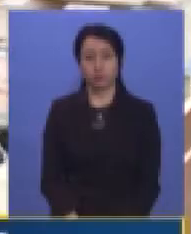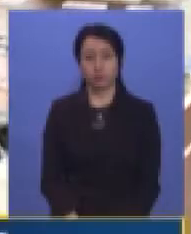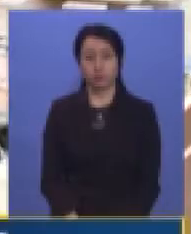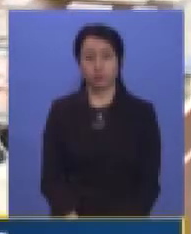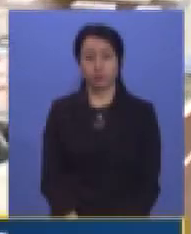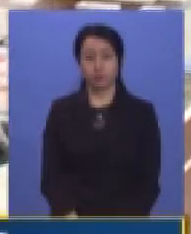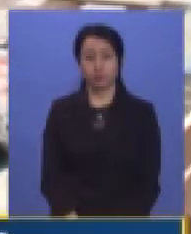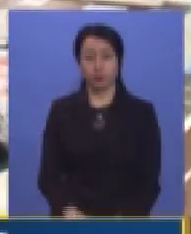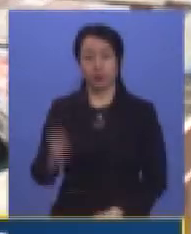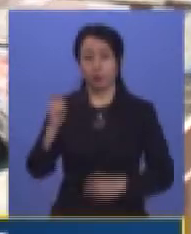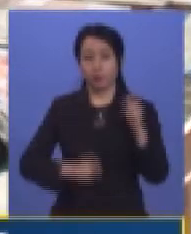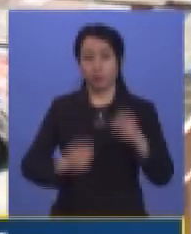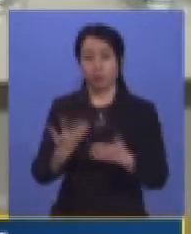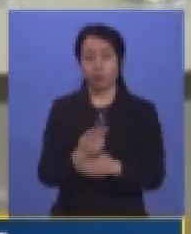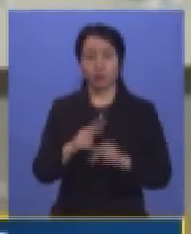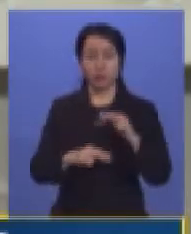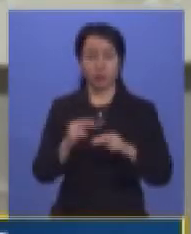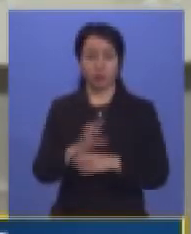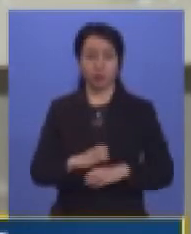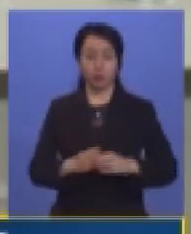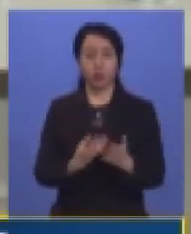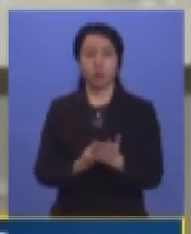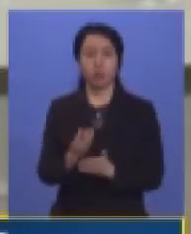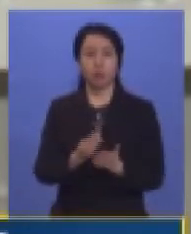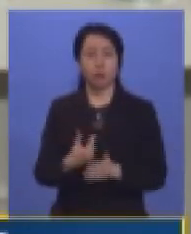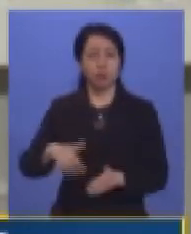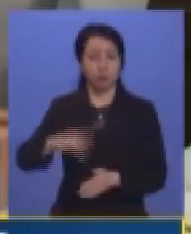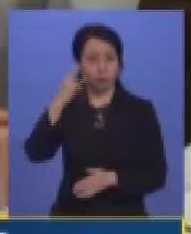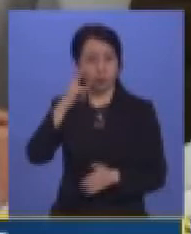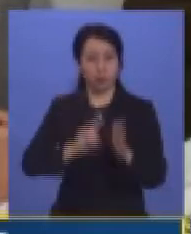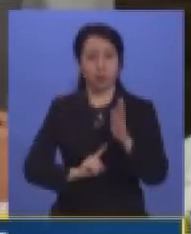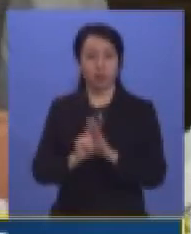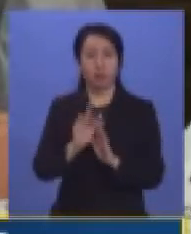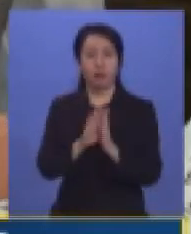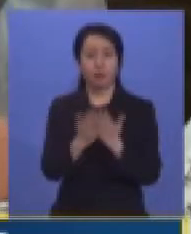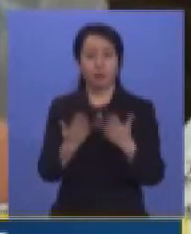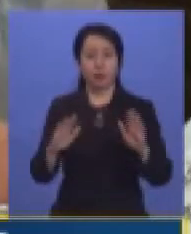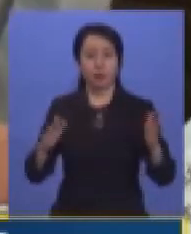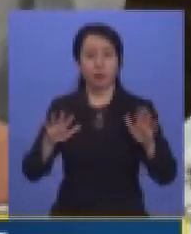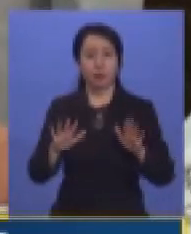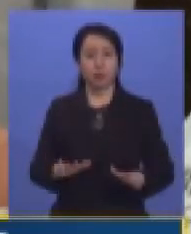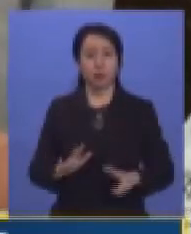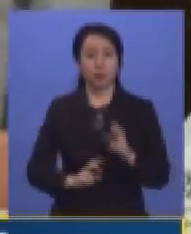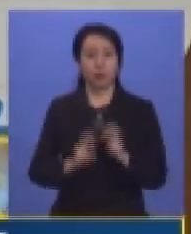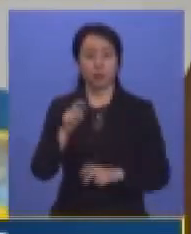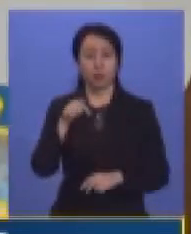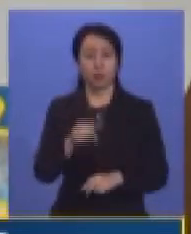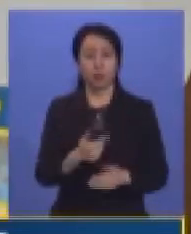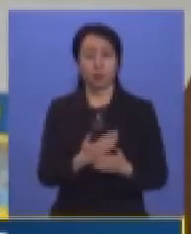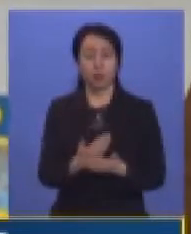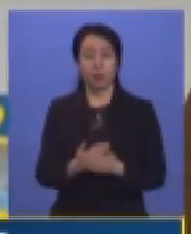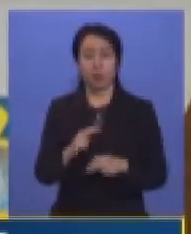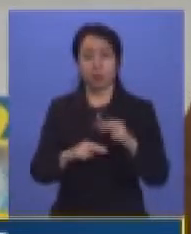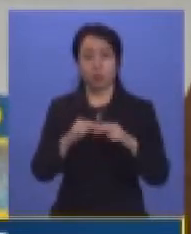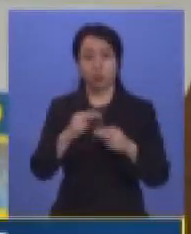форм собравший строительной компании инвесторов со всего казахстана начался с выставки продукции местных предприятий здесь представлены